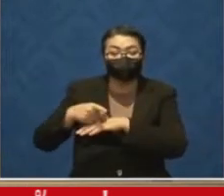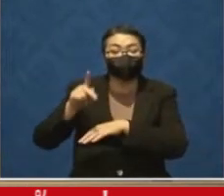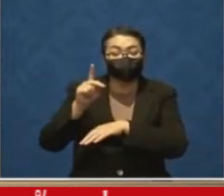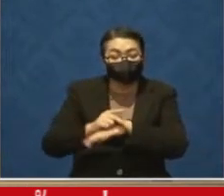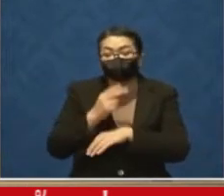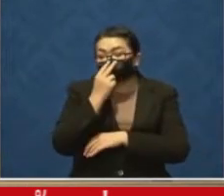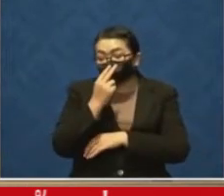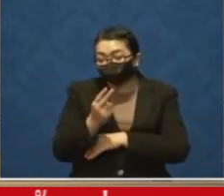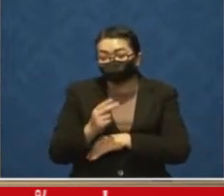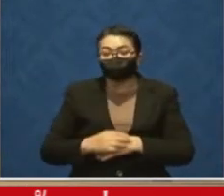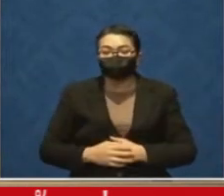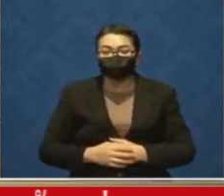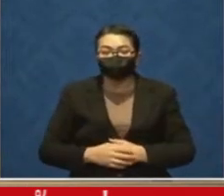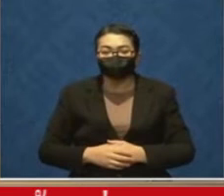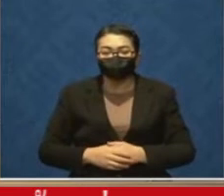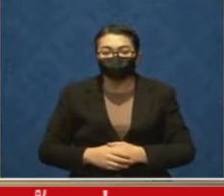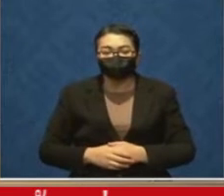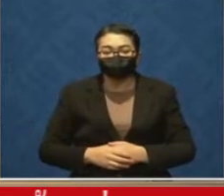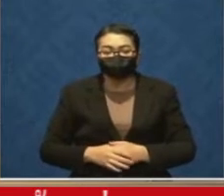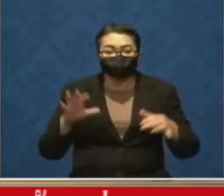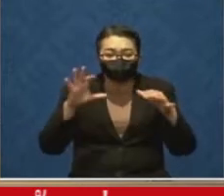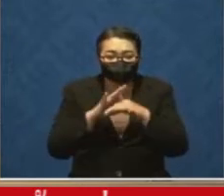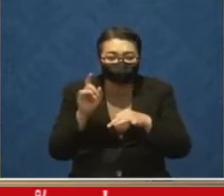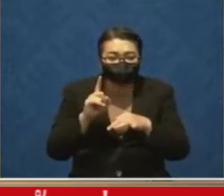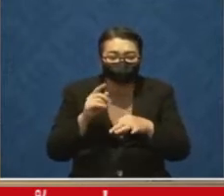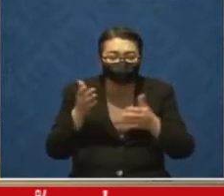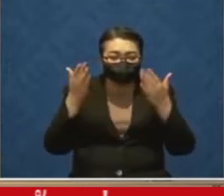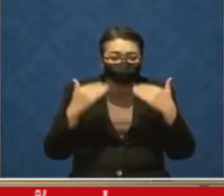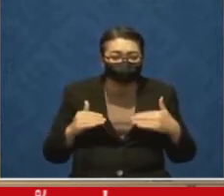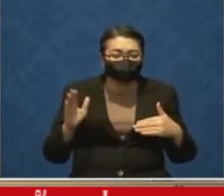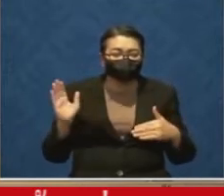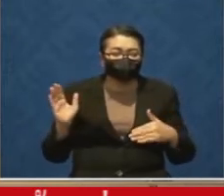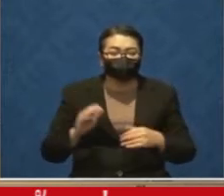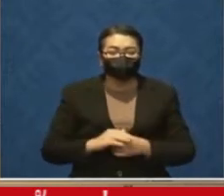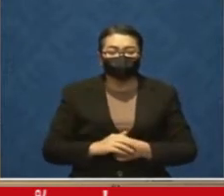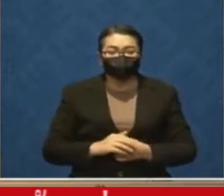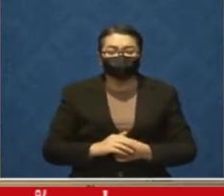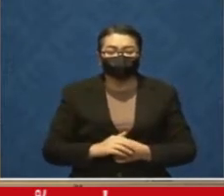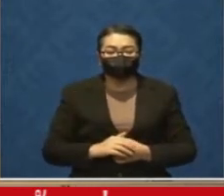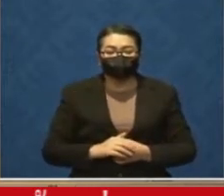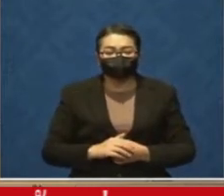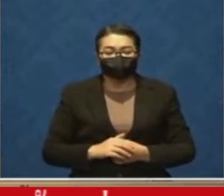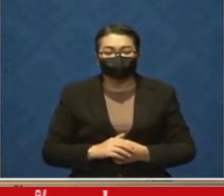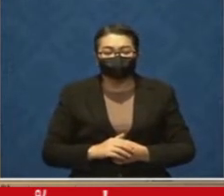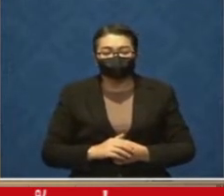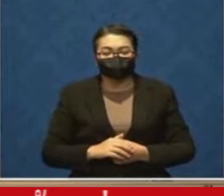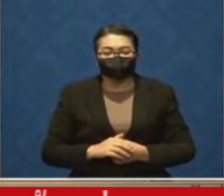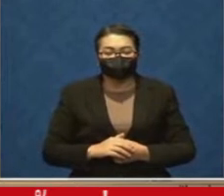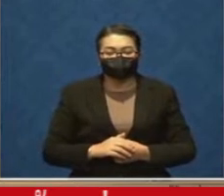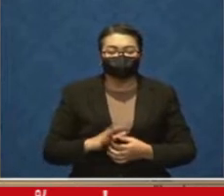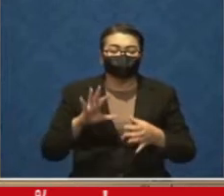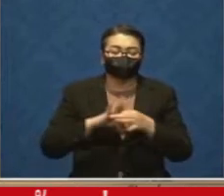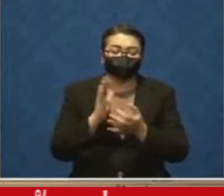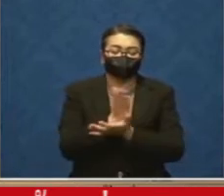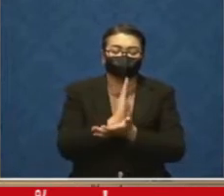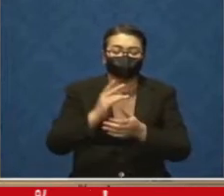ลองดูต่อนะครับเรื่องชาร์จต่อไปเป็นชาร์เกี่ยวกับเรื่ธุรกินําั่นเขียวเนี่ยครับ